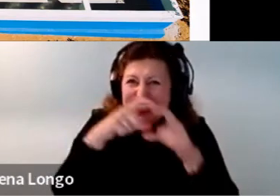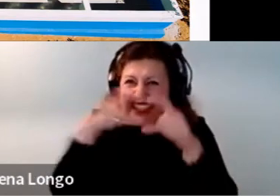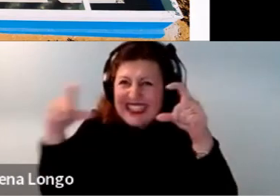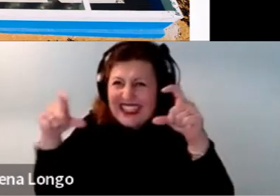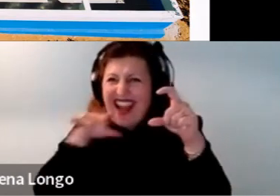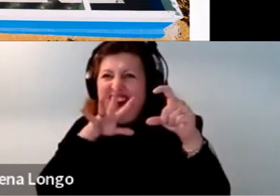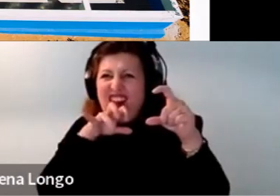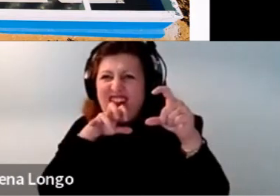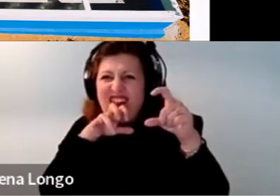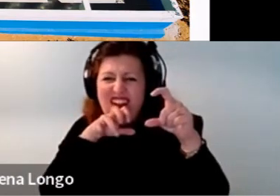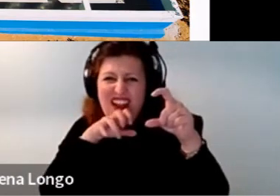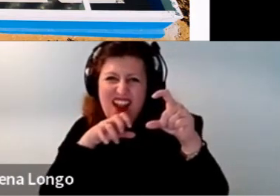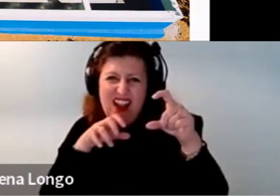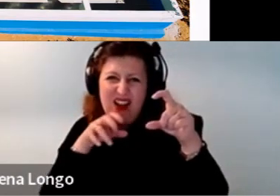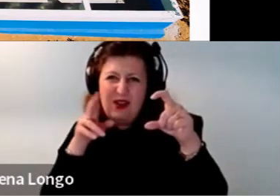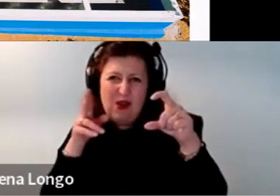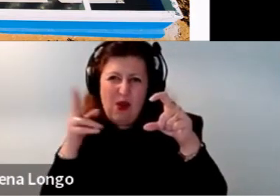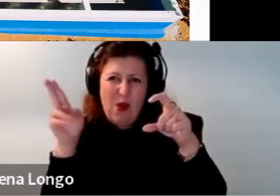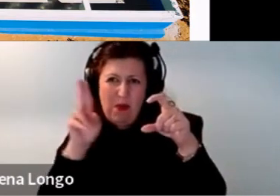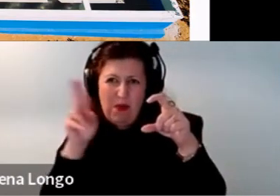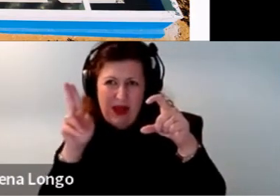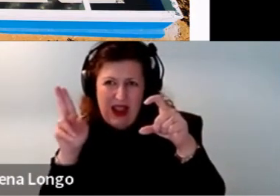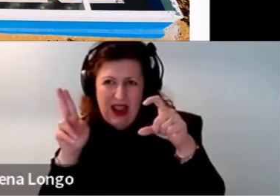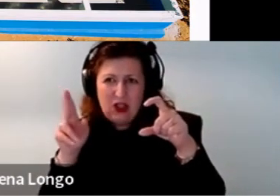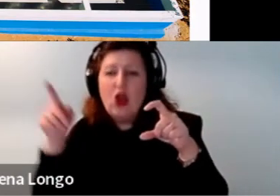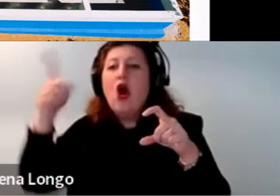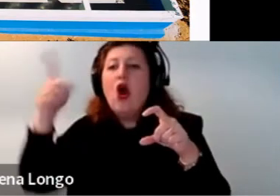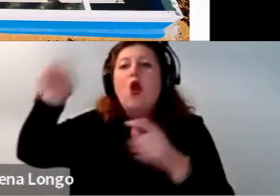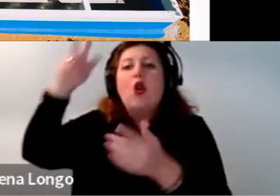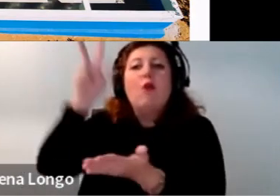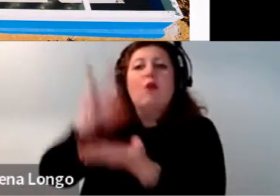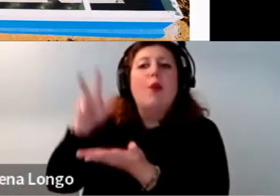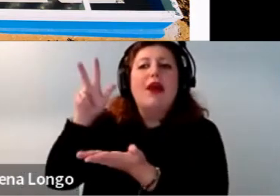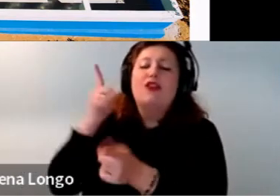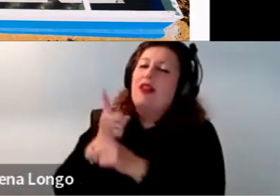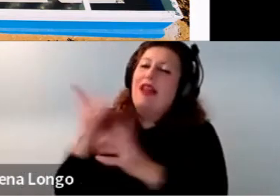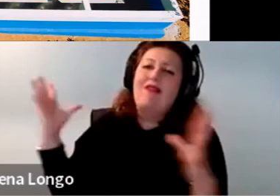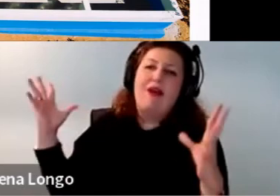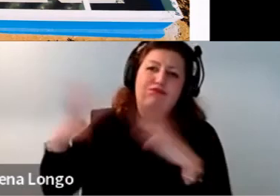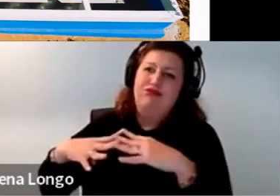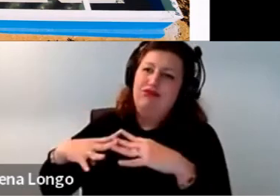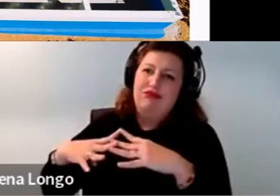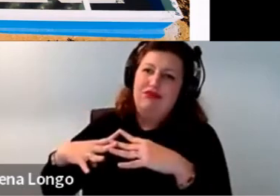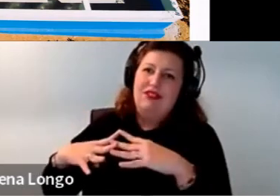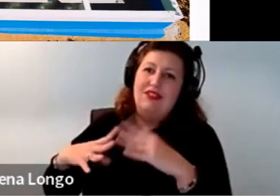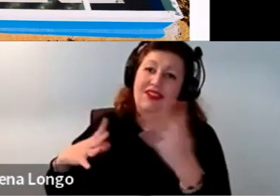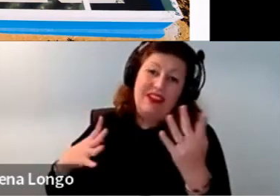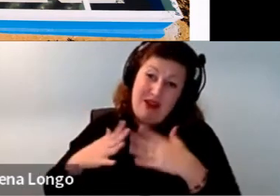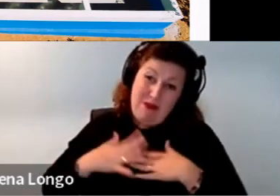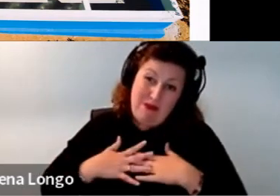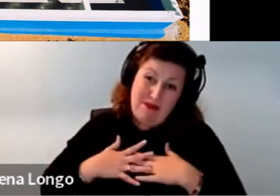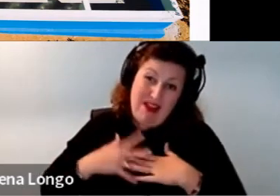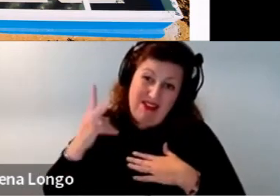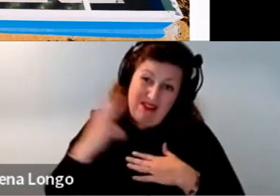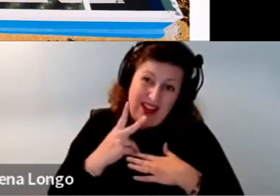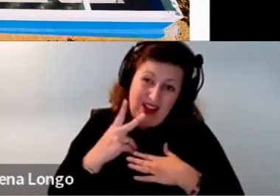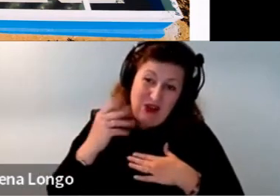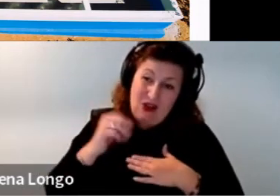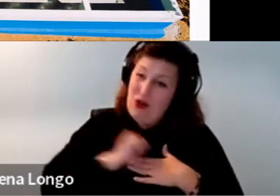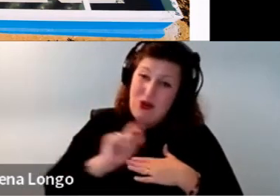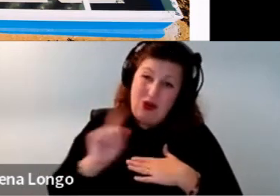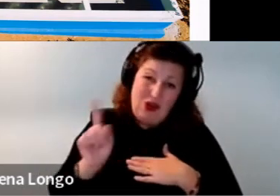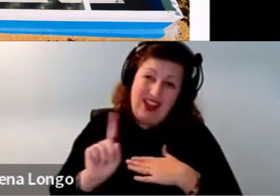di Chibaone, che hanno promesso di demolire dopo la costruzione di quelli nuovi, ma sappiamo che molto